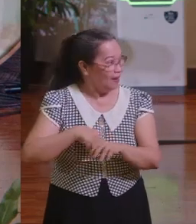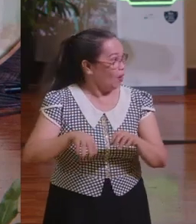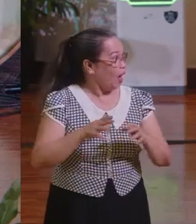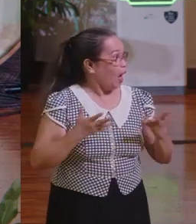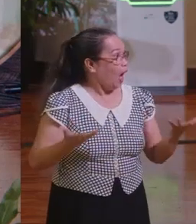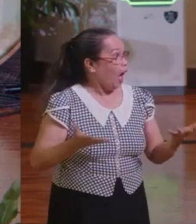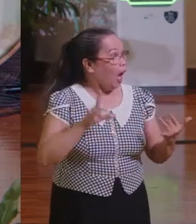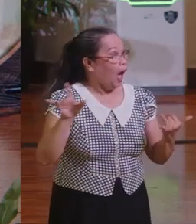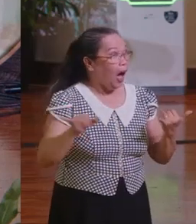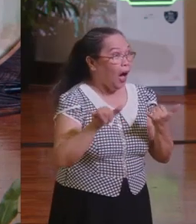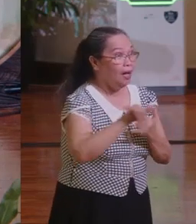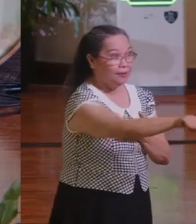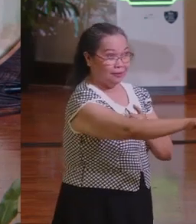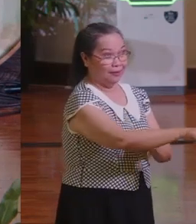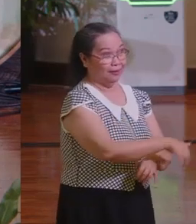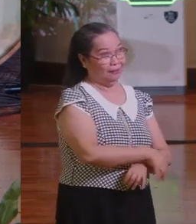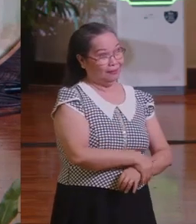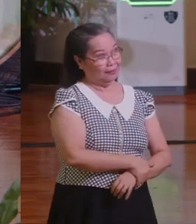walang hanggan.